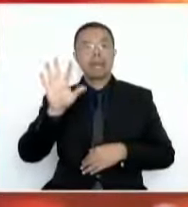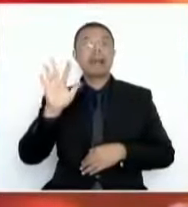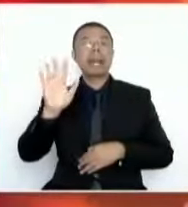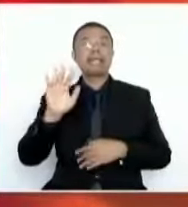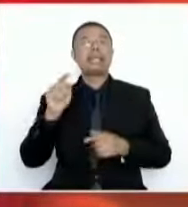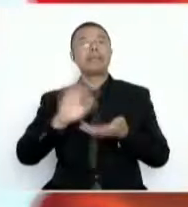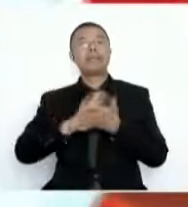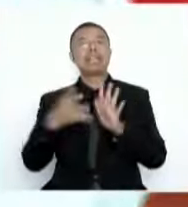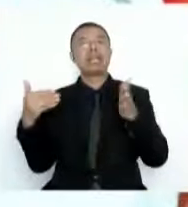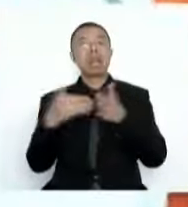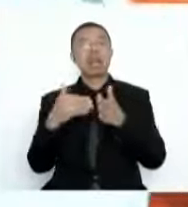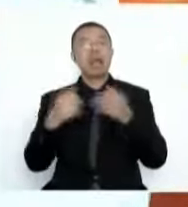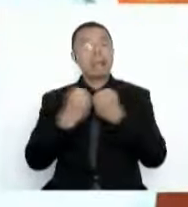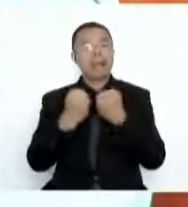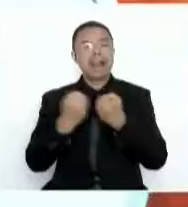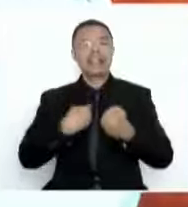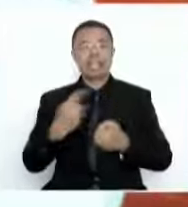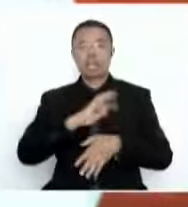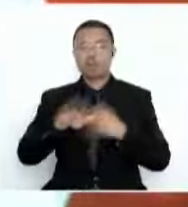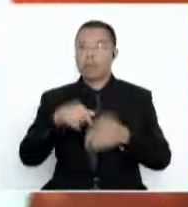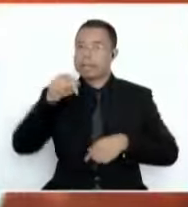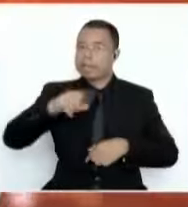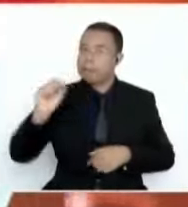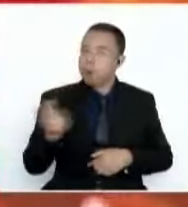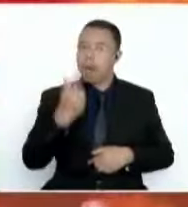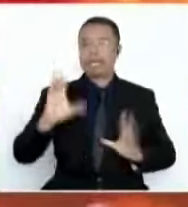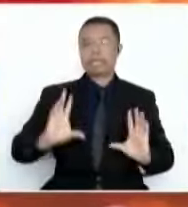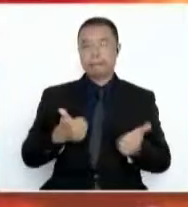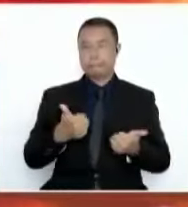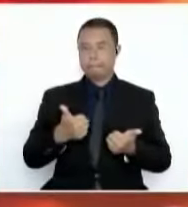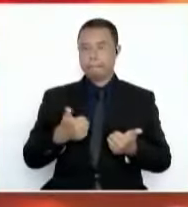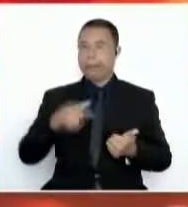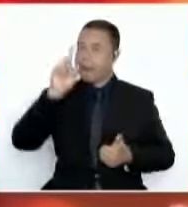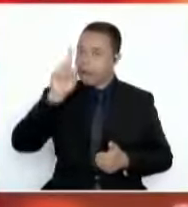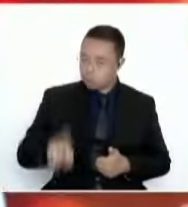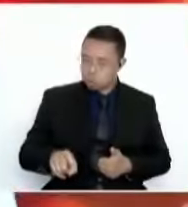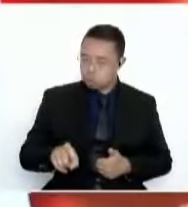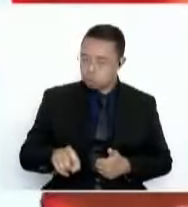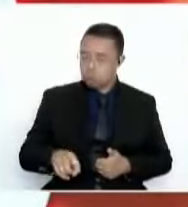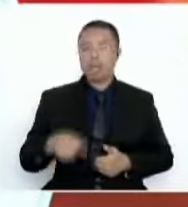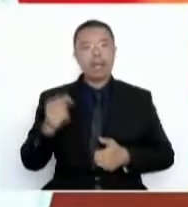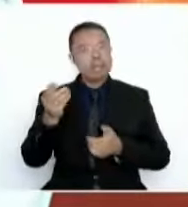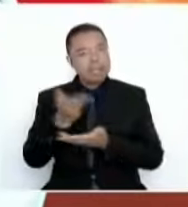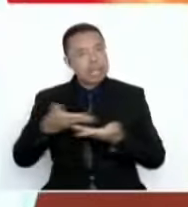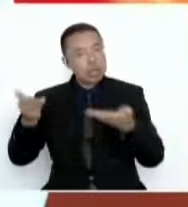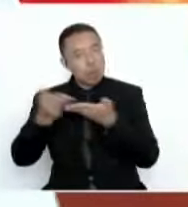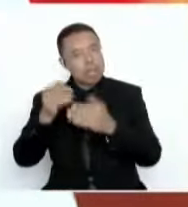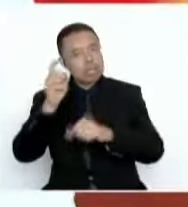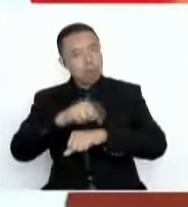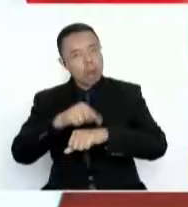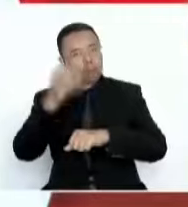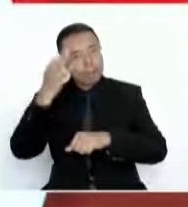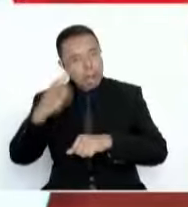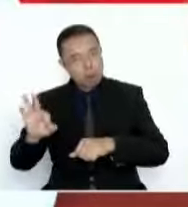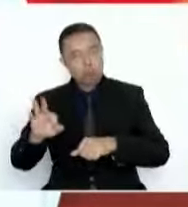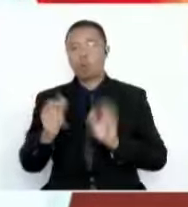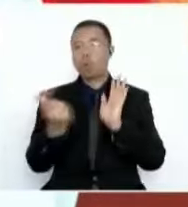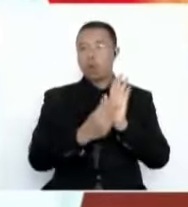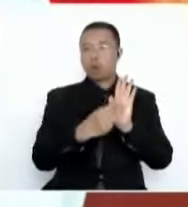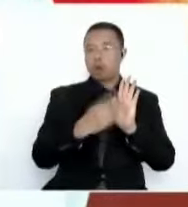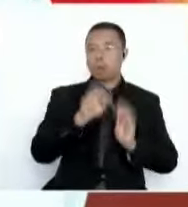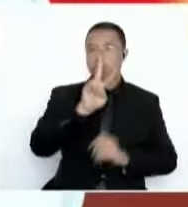menjadi tantangan kita bersama di sinilah mulai kita mempersiapkannya dengan era baru undang-undang nomor 2